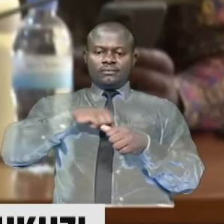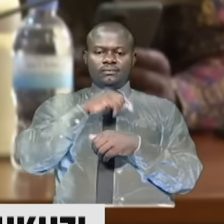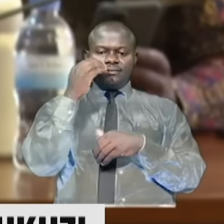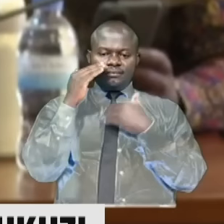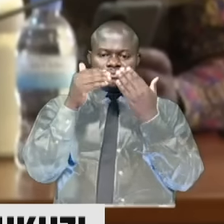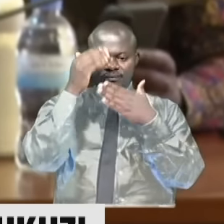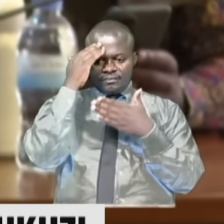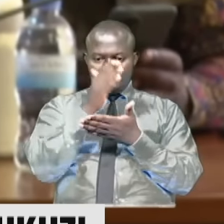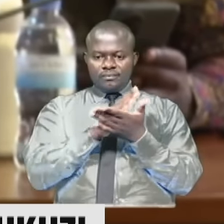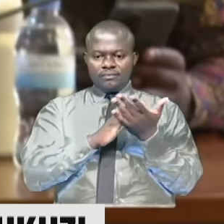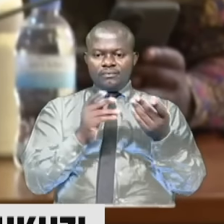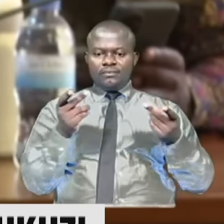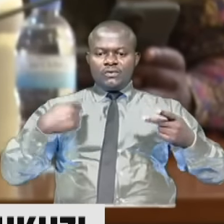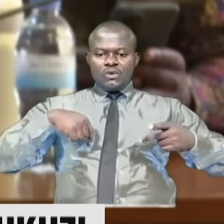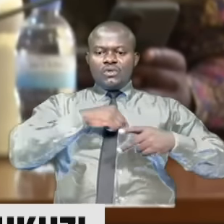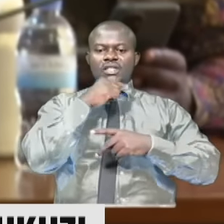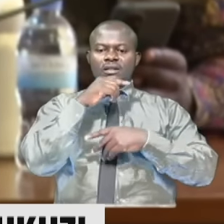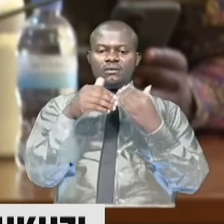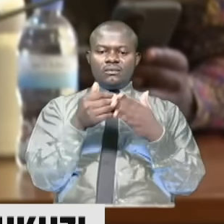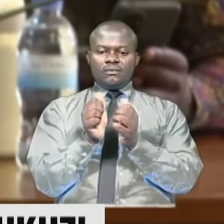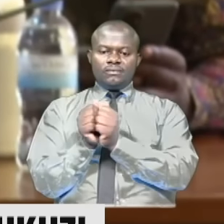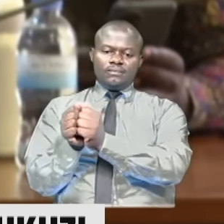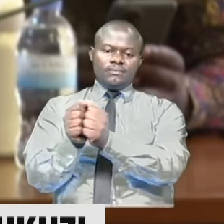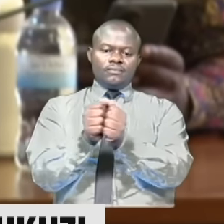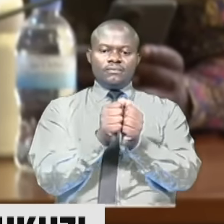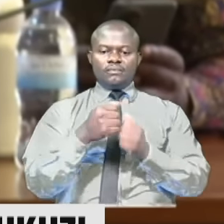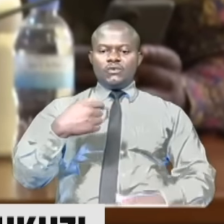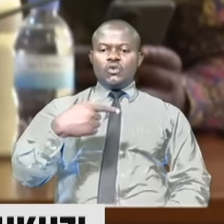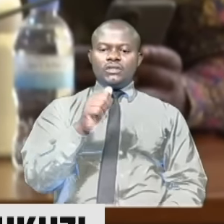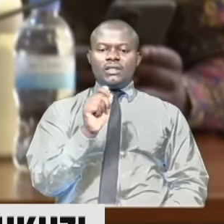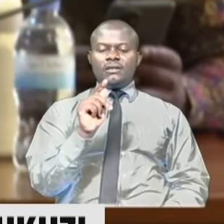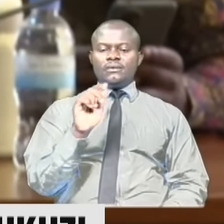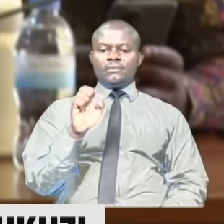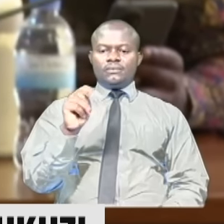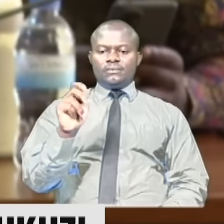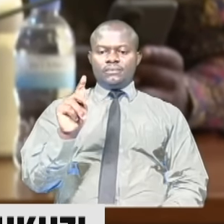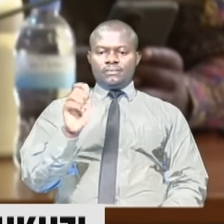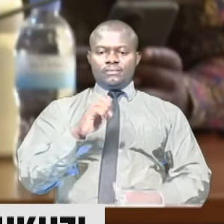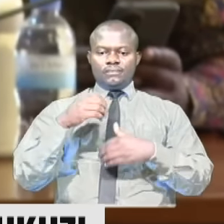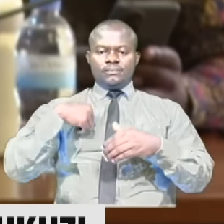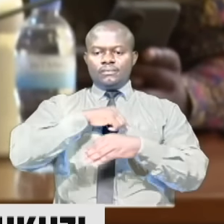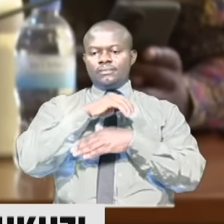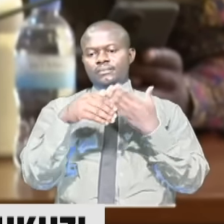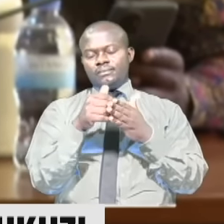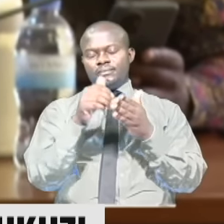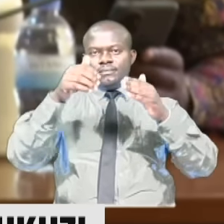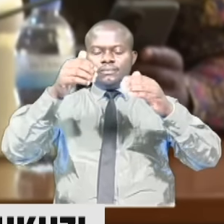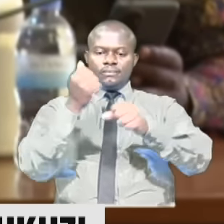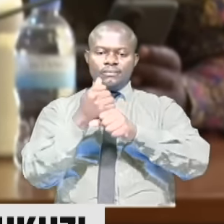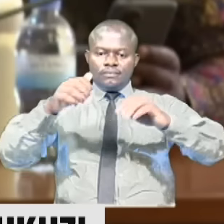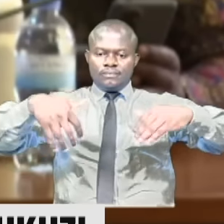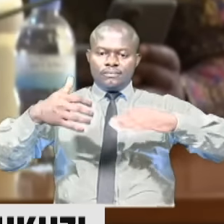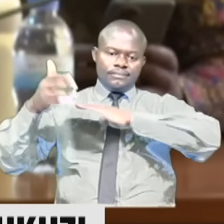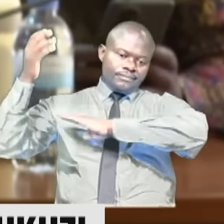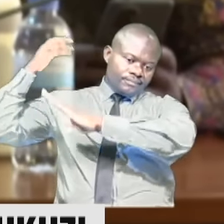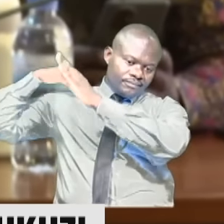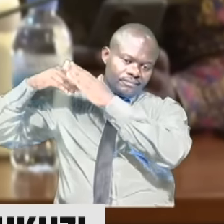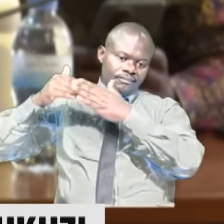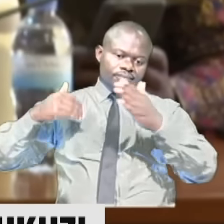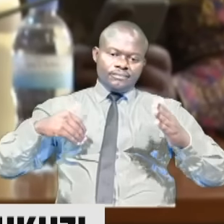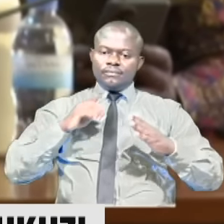harahiri ariko imyinshi iri muri Muhanga Ngororero Gakenke ndetse na Rutsiro iri ahantu hagiye hakorerwa ubucukuzi kera mbere yuko naye amabwiriza